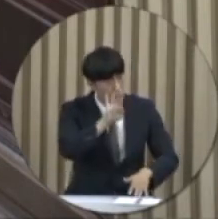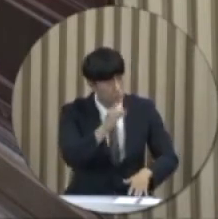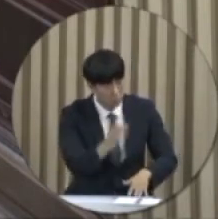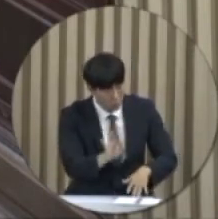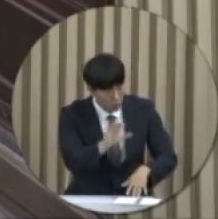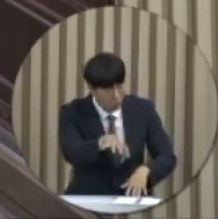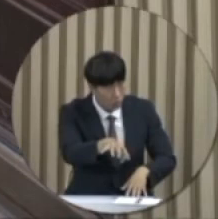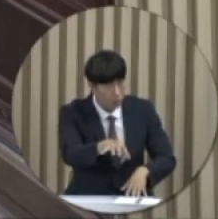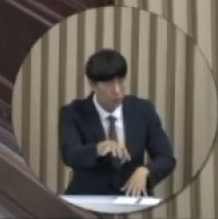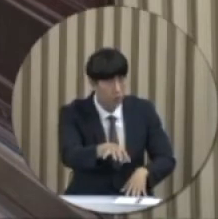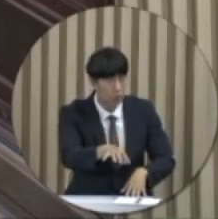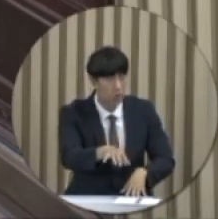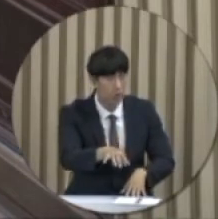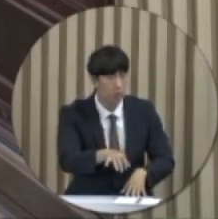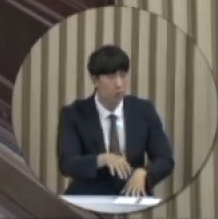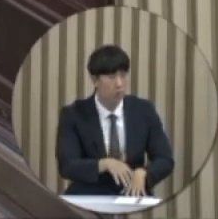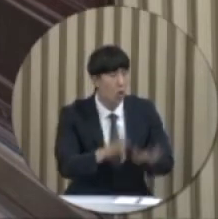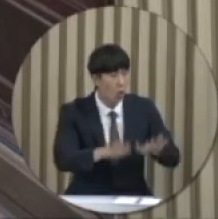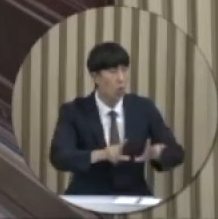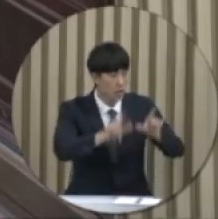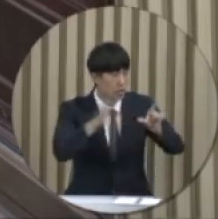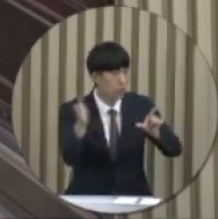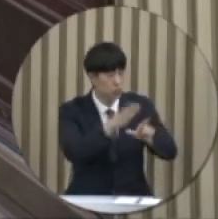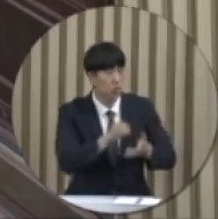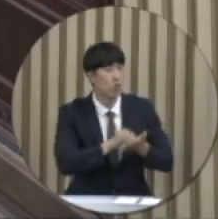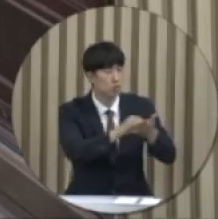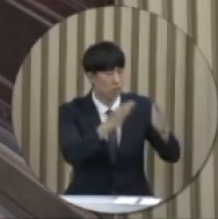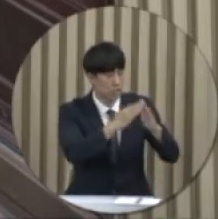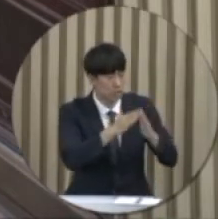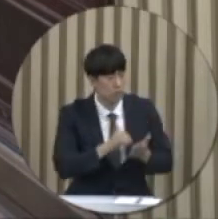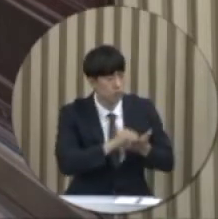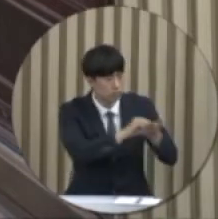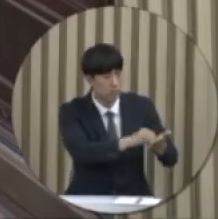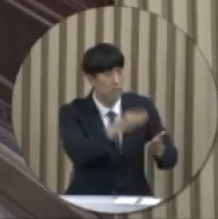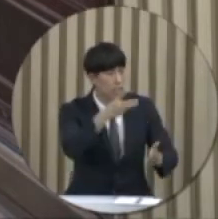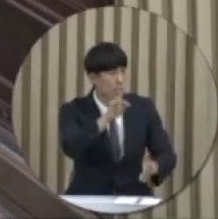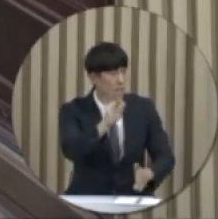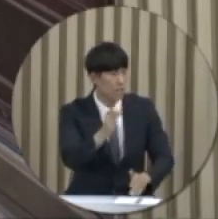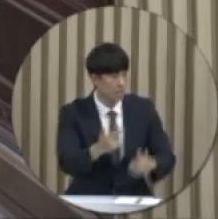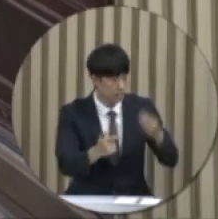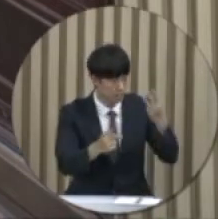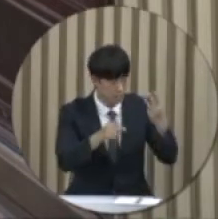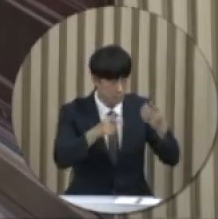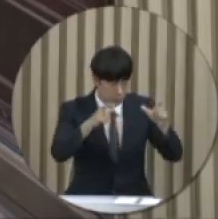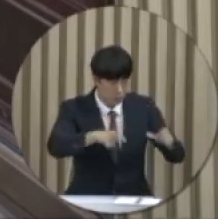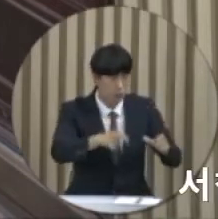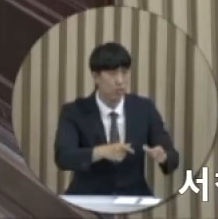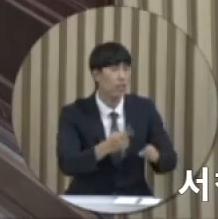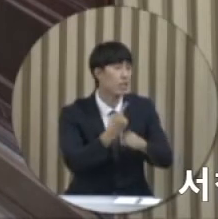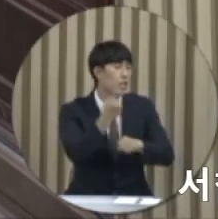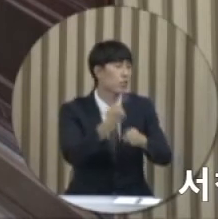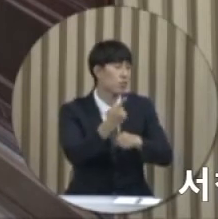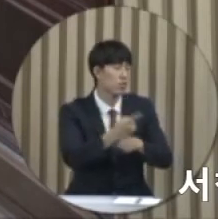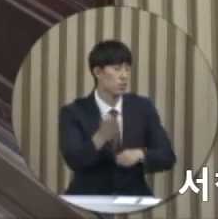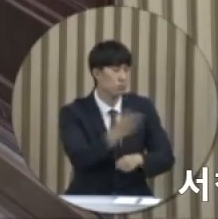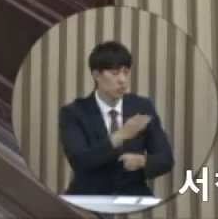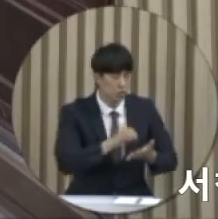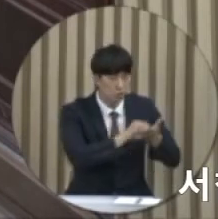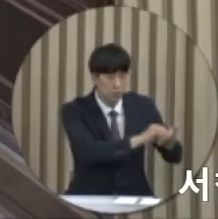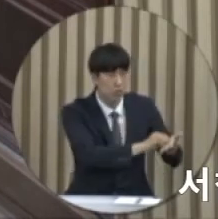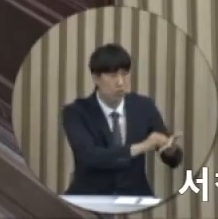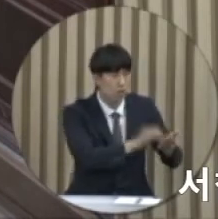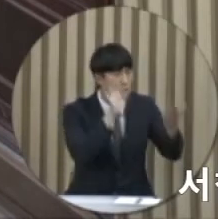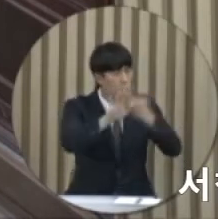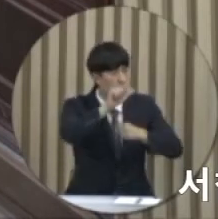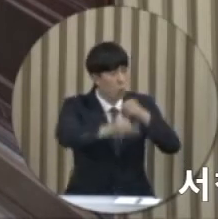비봉지구는 올해부터 입주입니다. 올 10월부터. 태안 3지구는 내년 4월부터 입주고요. 앞으로 향후 5년 뒤에나